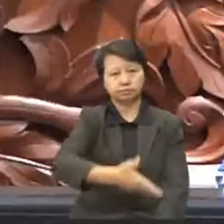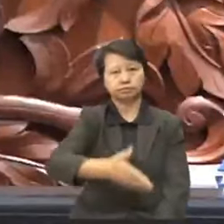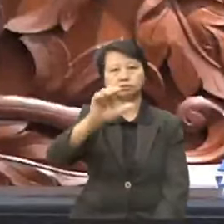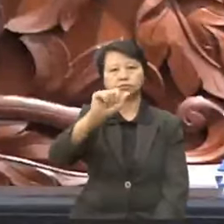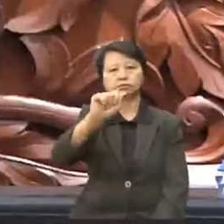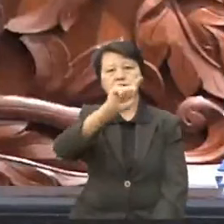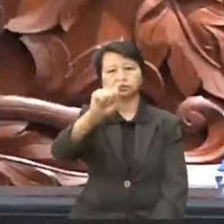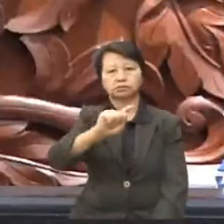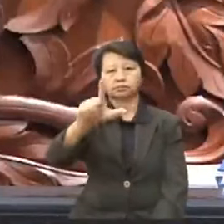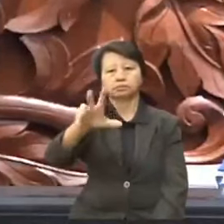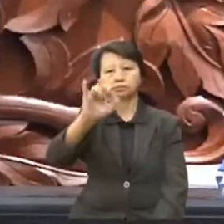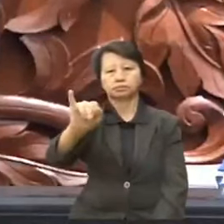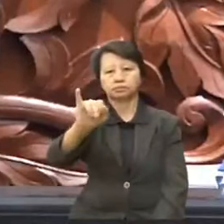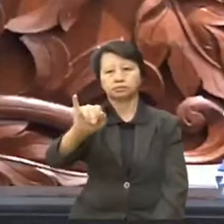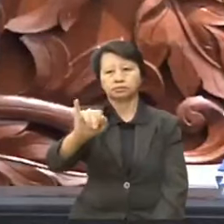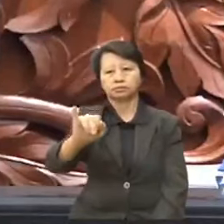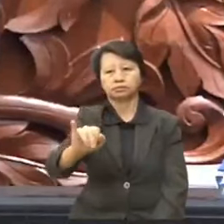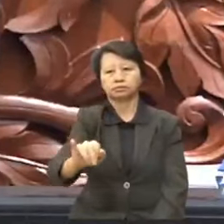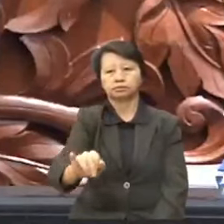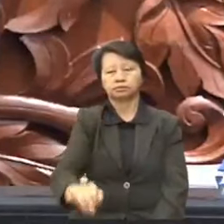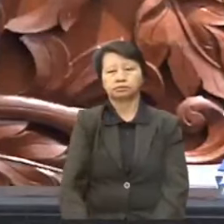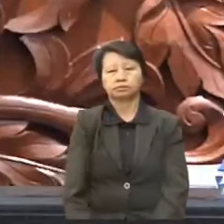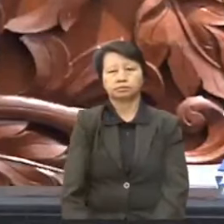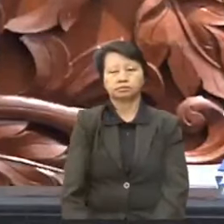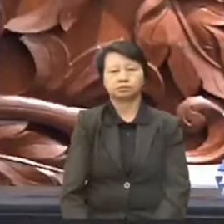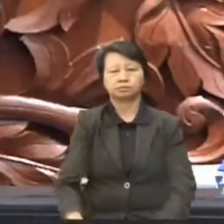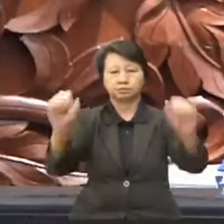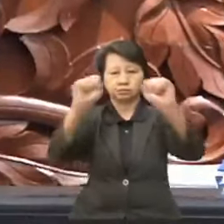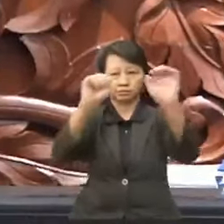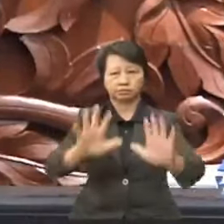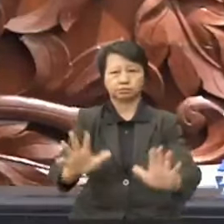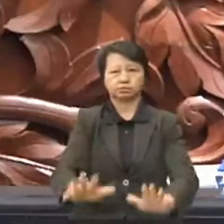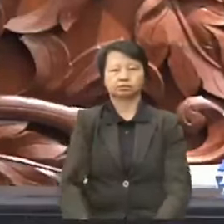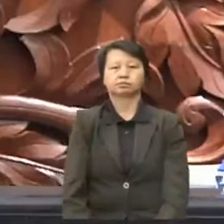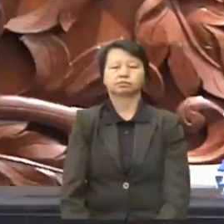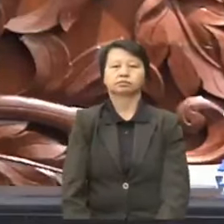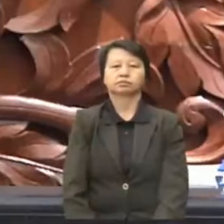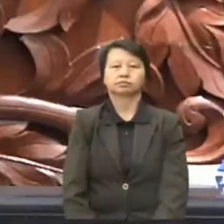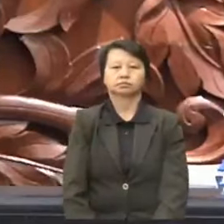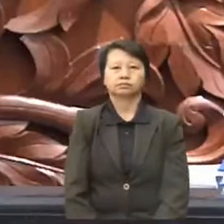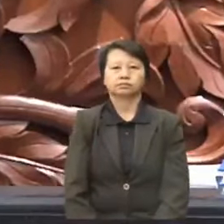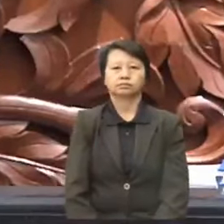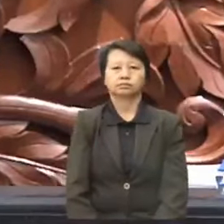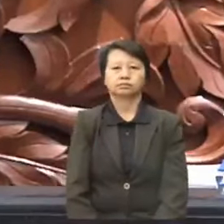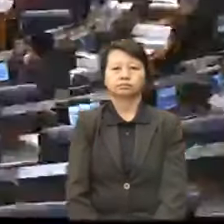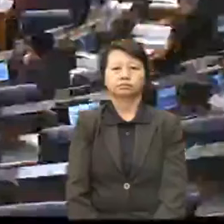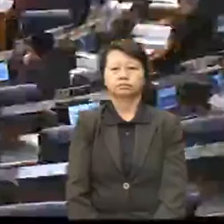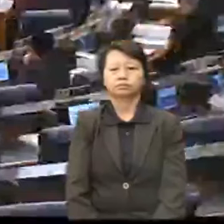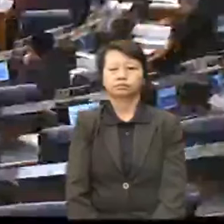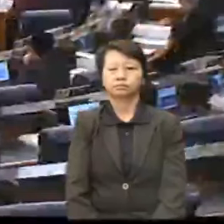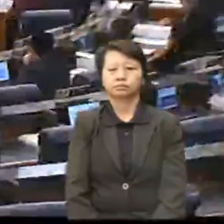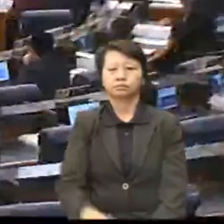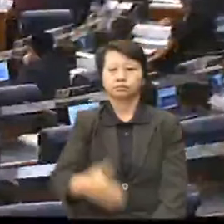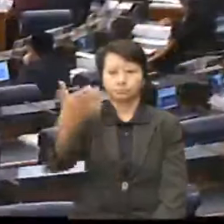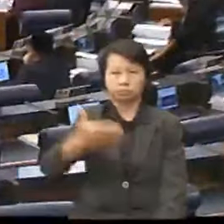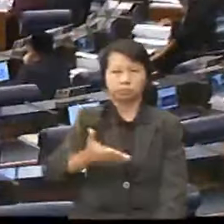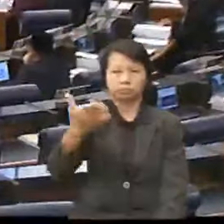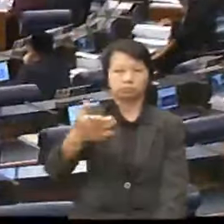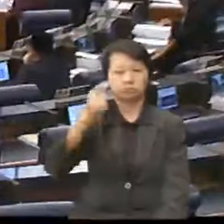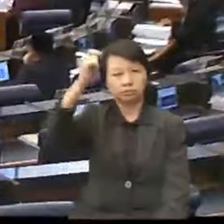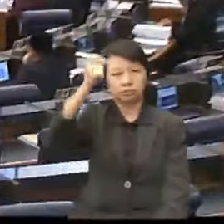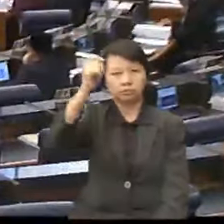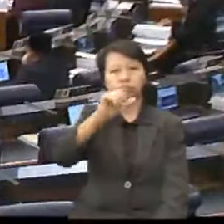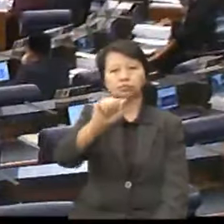Az Jom kita berceramah kat luar Shah Alam saya cabar menteri negiceramah saya kat luar Saya jemput Tuan